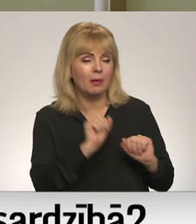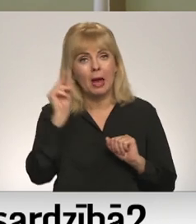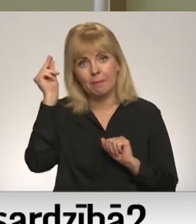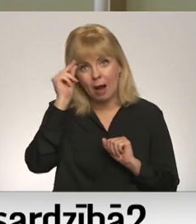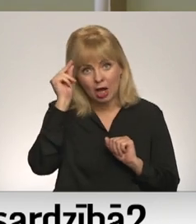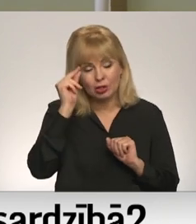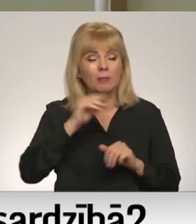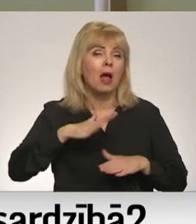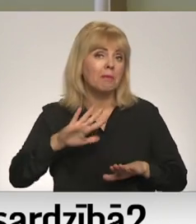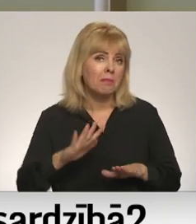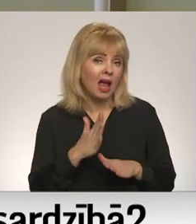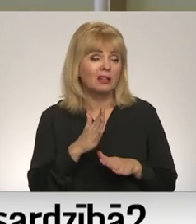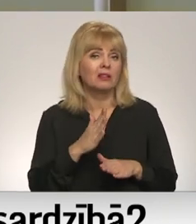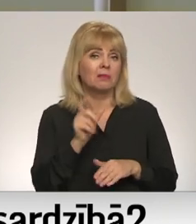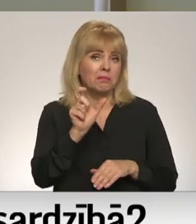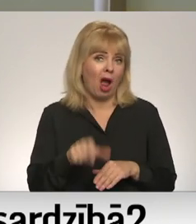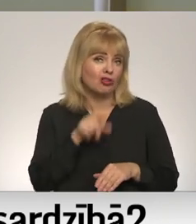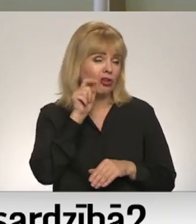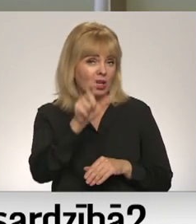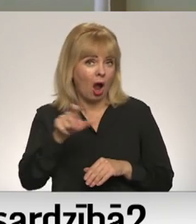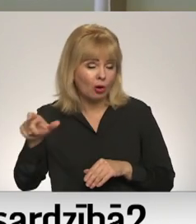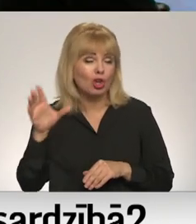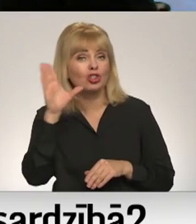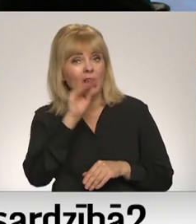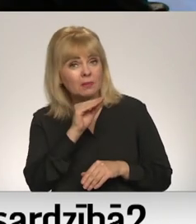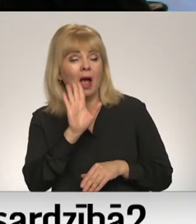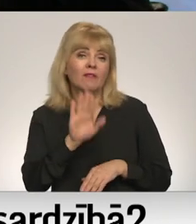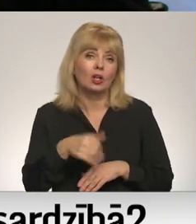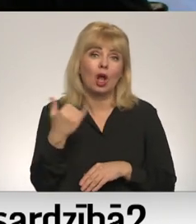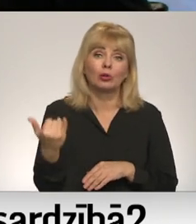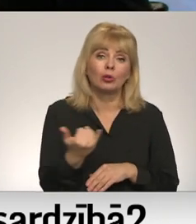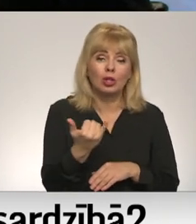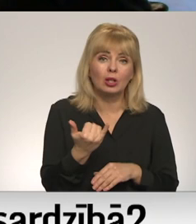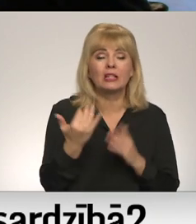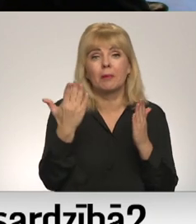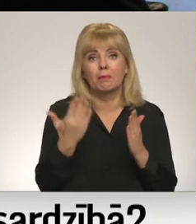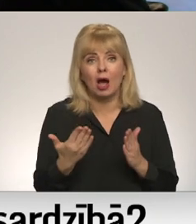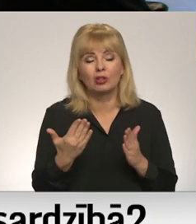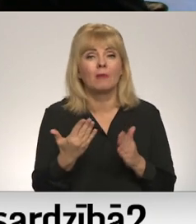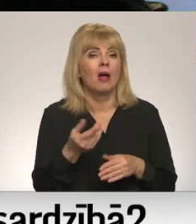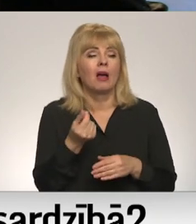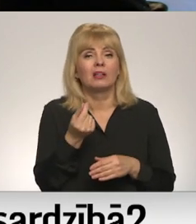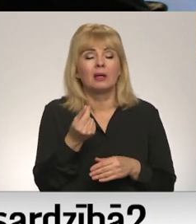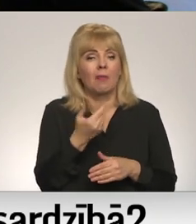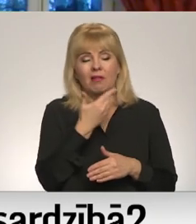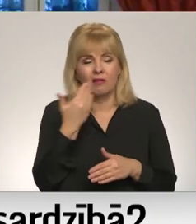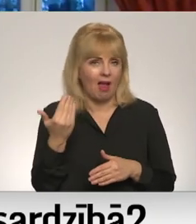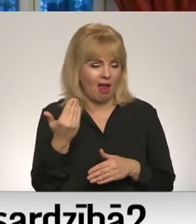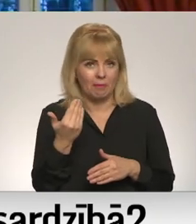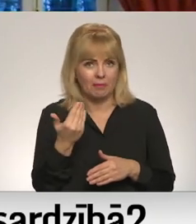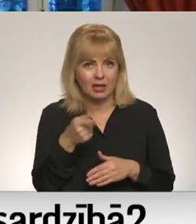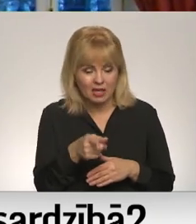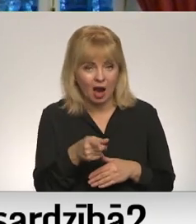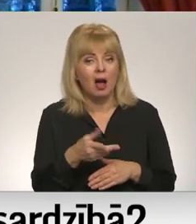mācību. Taču pašus jauniešus, kurus šī iespēja varētu interesēt, pasākumā tikpat kā nemanīja. Ir